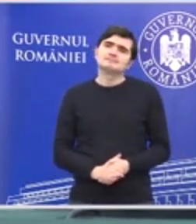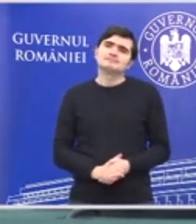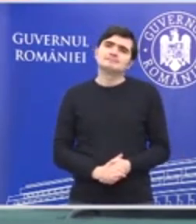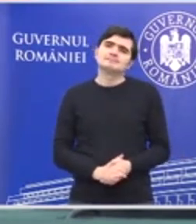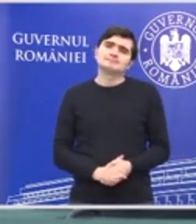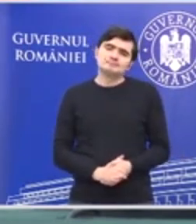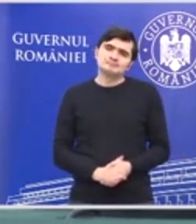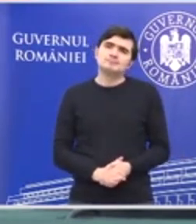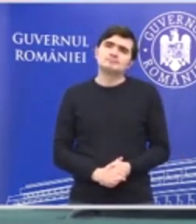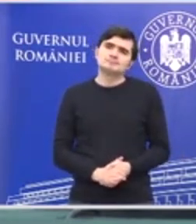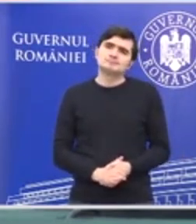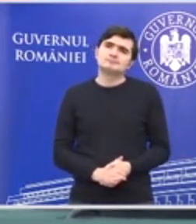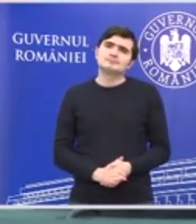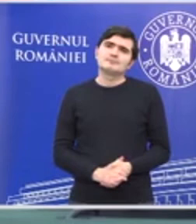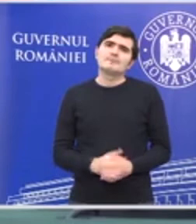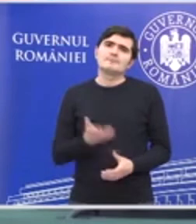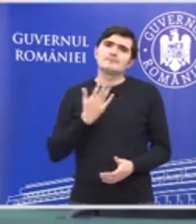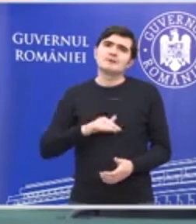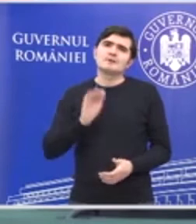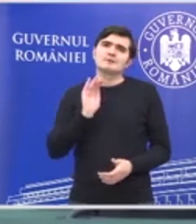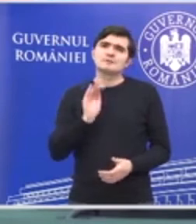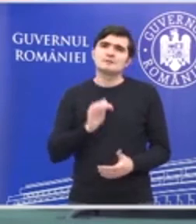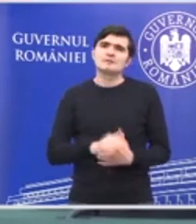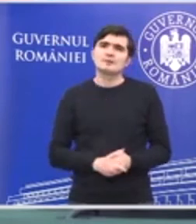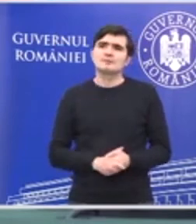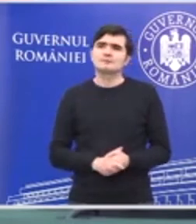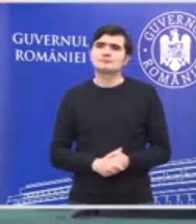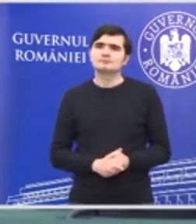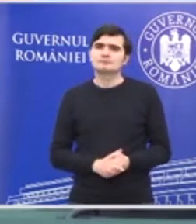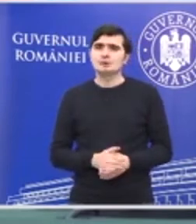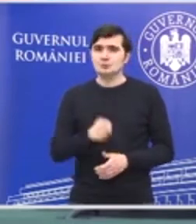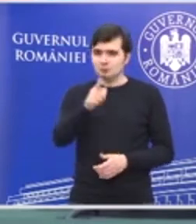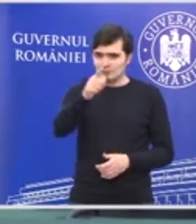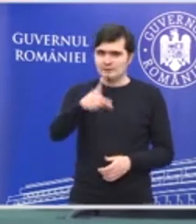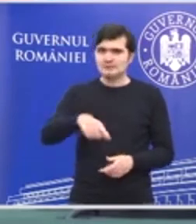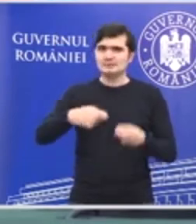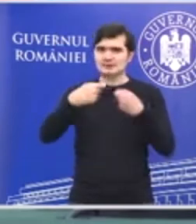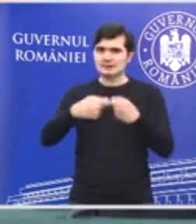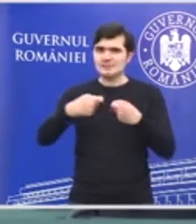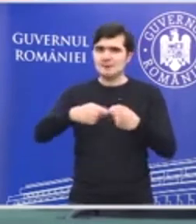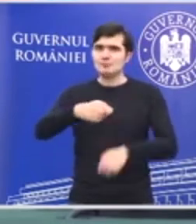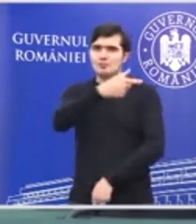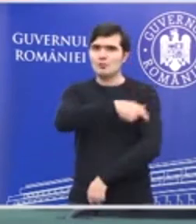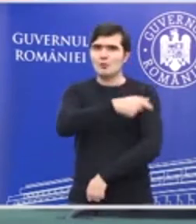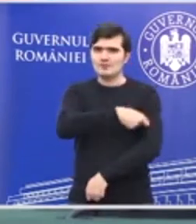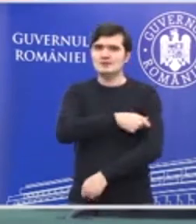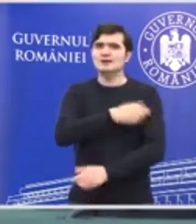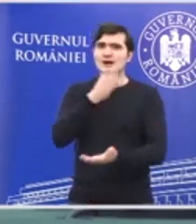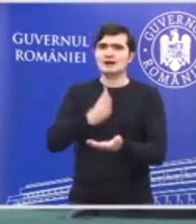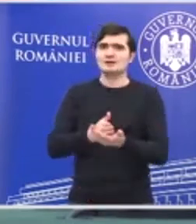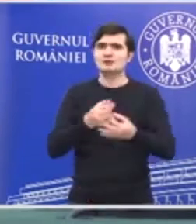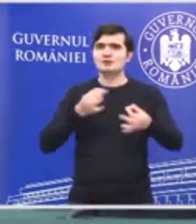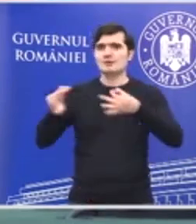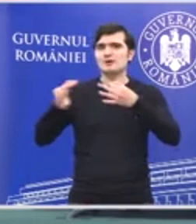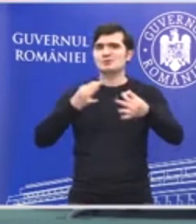Vă rog. Vreau să vă întreb dacă faceți parte din comisia care decide măsurile de relaxare.